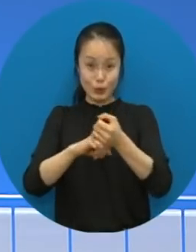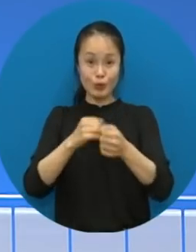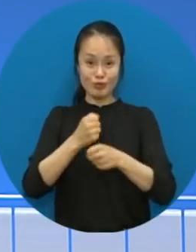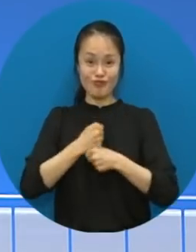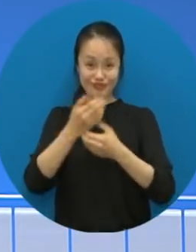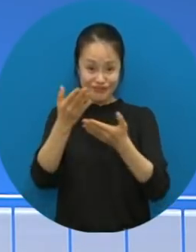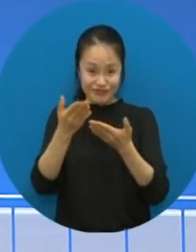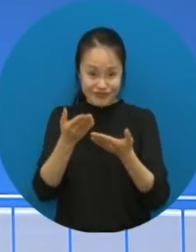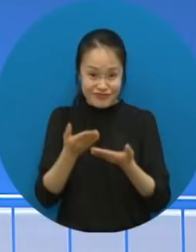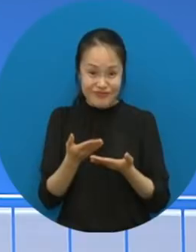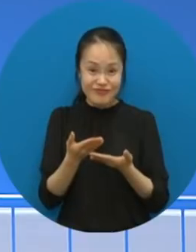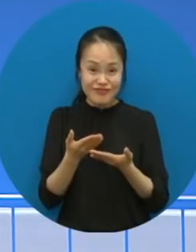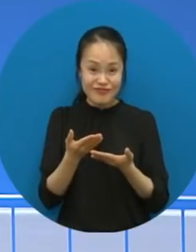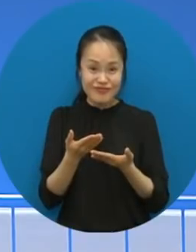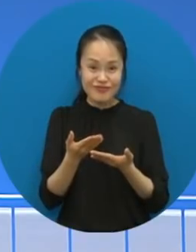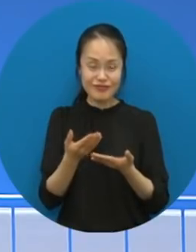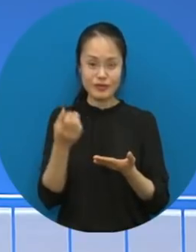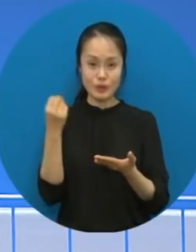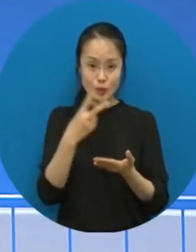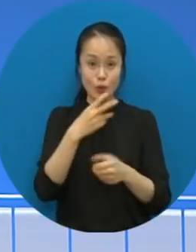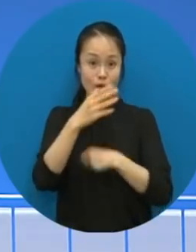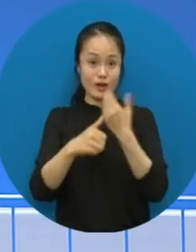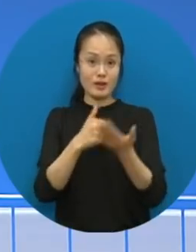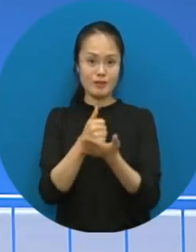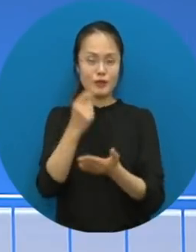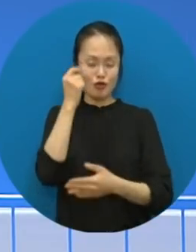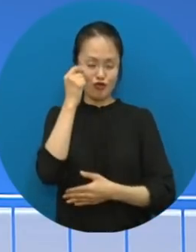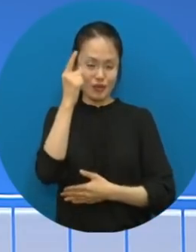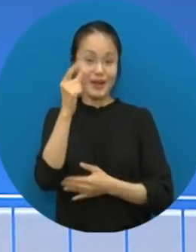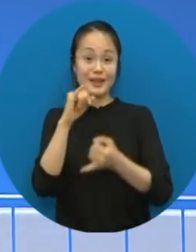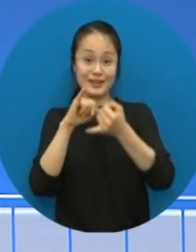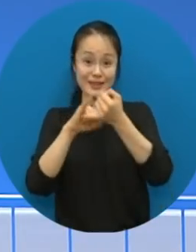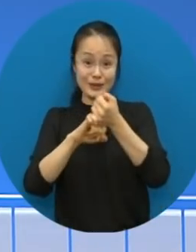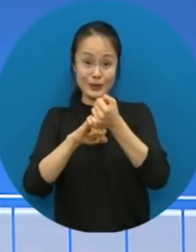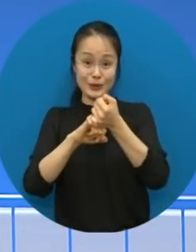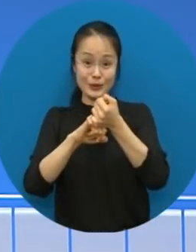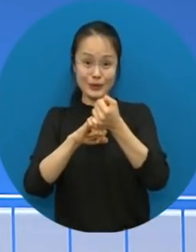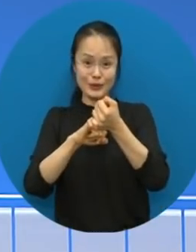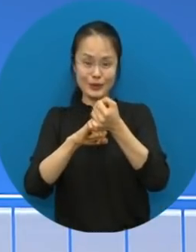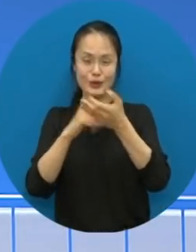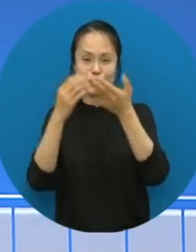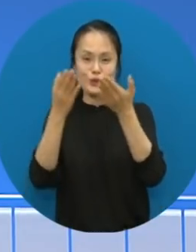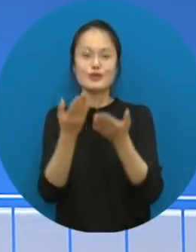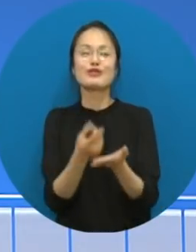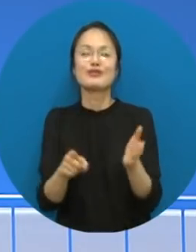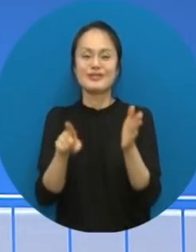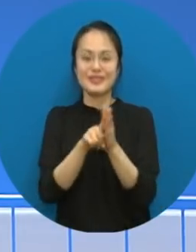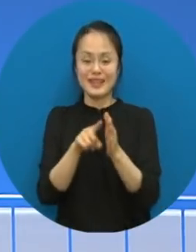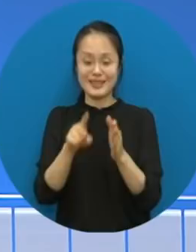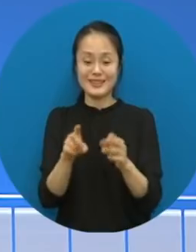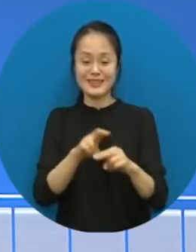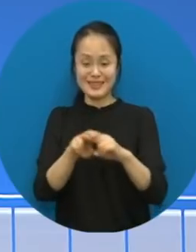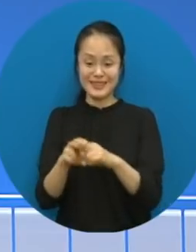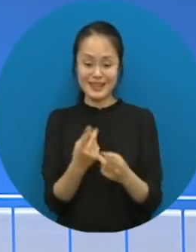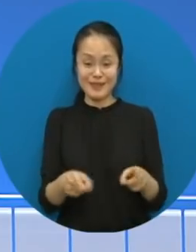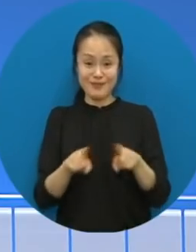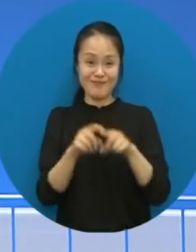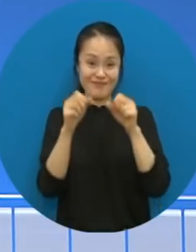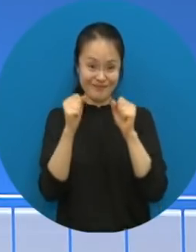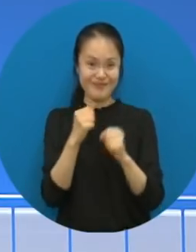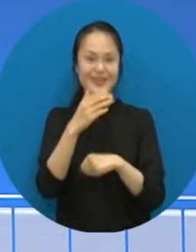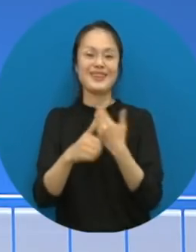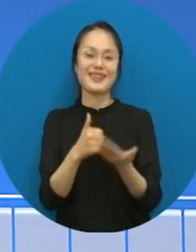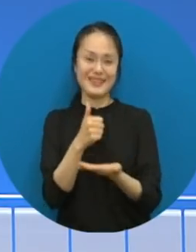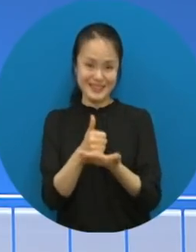순간도 하나님께서 하나님의 그 위대한 약속을 지키시려고 이 자리에 함께하고 계십니다. 우리가 이 자리라